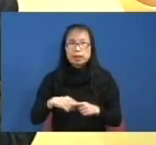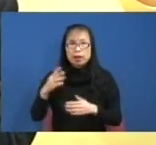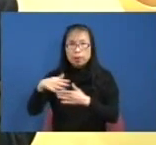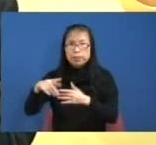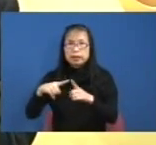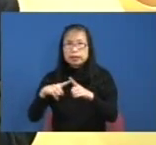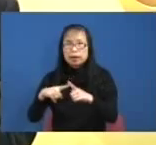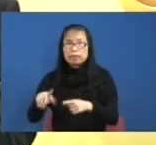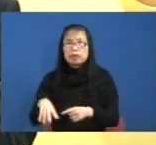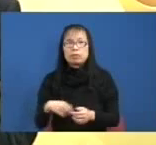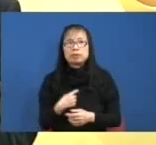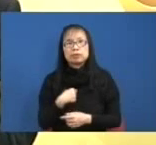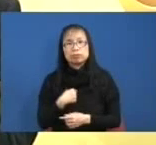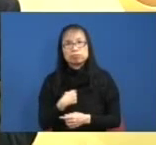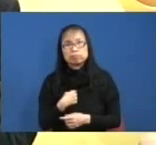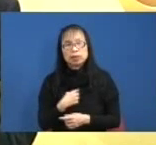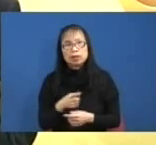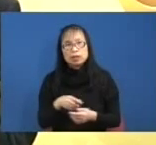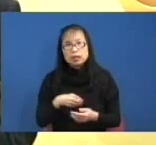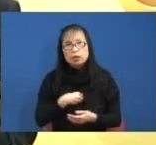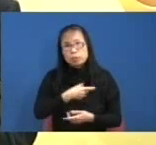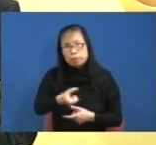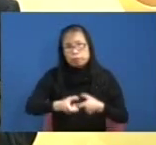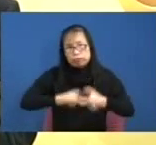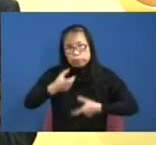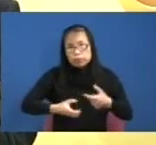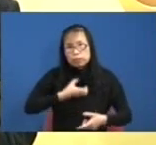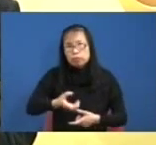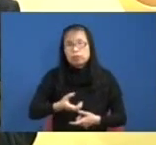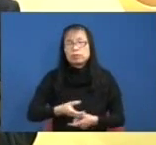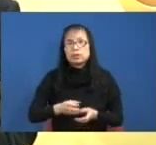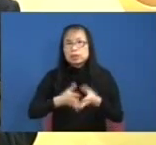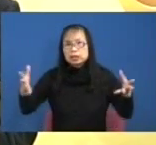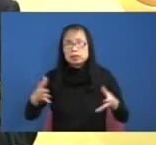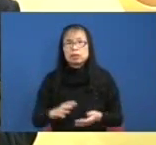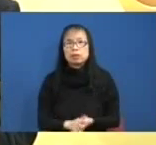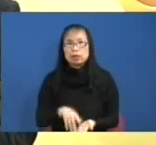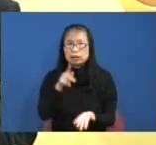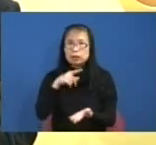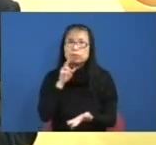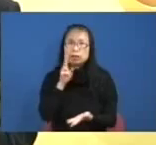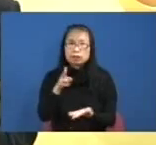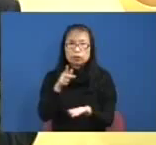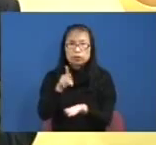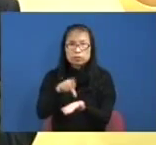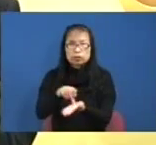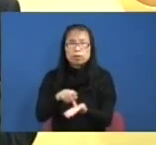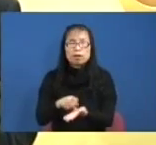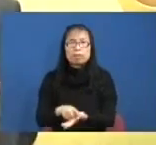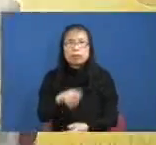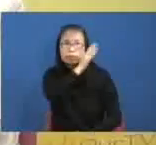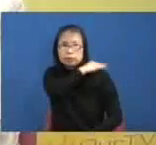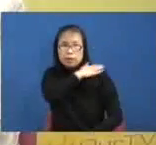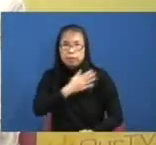端端咧又使一大筆錢，咁令到咧啲即係租客咧，其實都負擔好重嘅。 係啊，我睇到啊，所